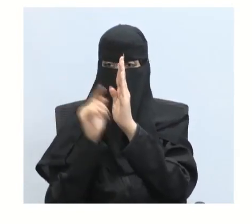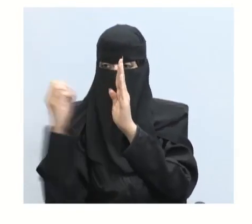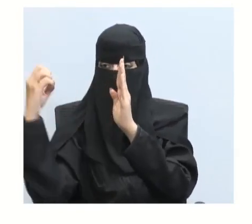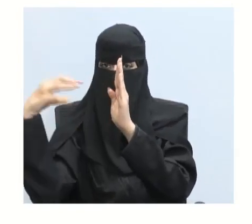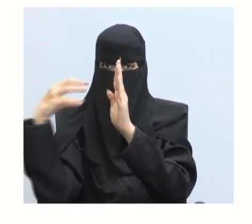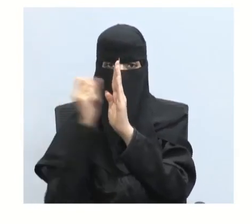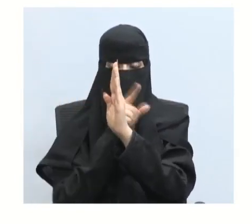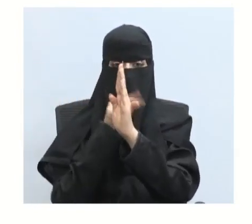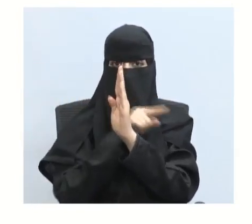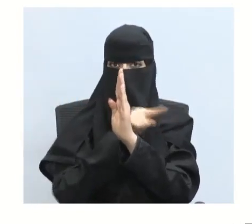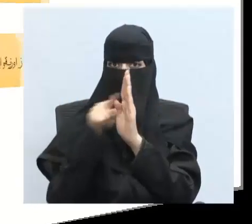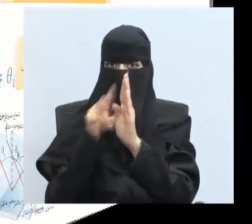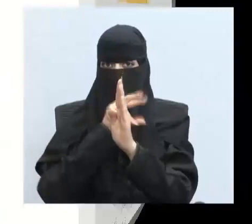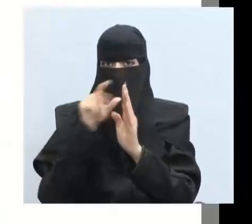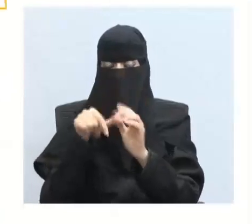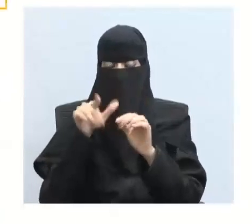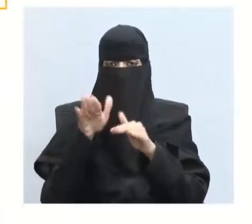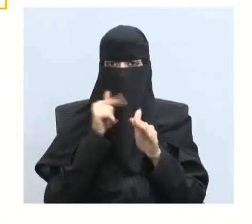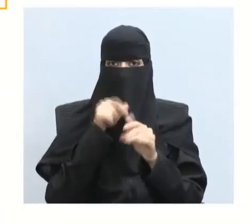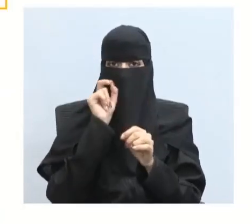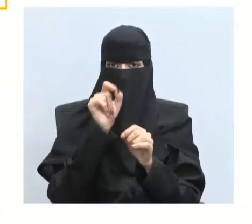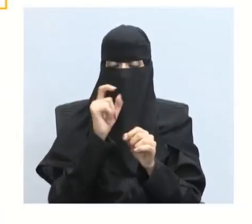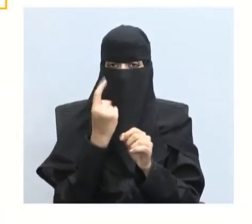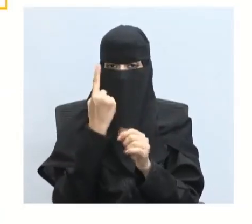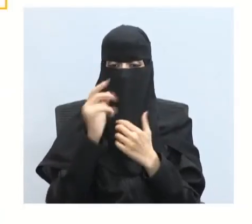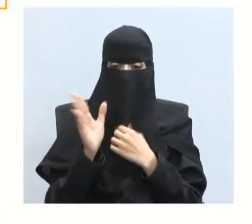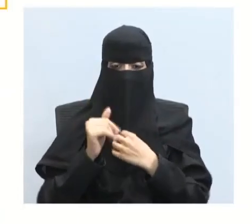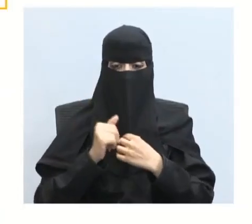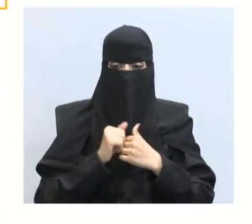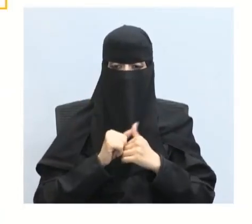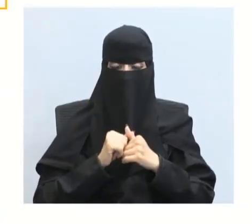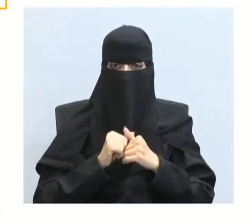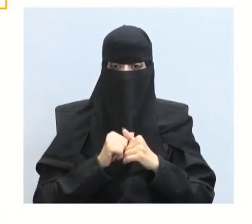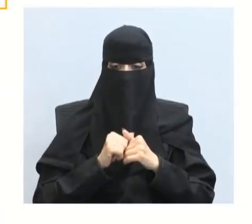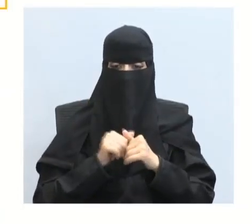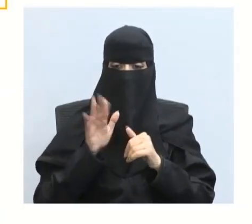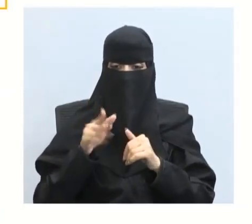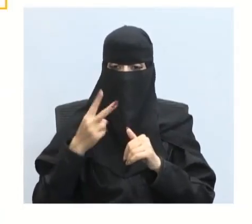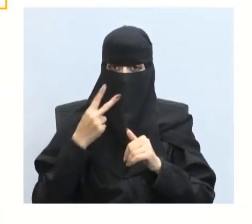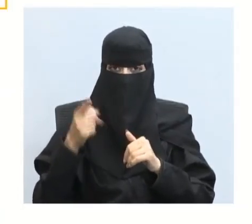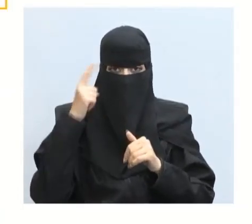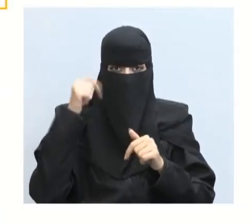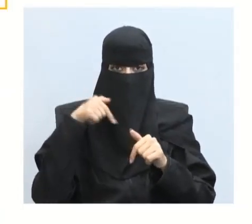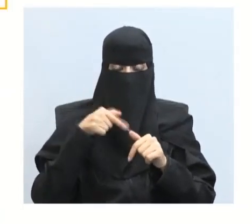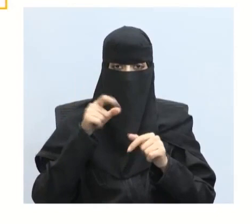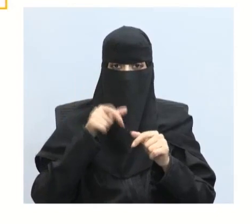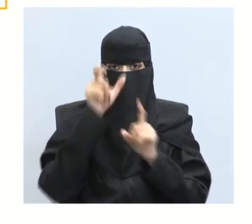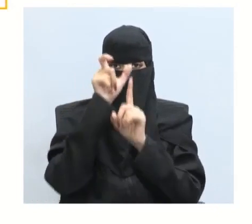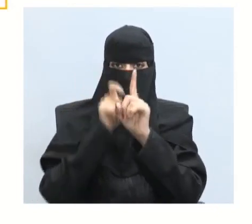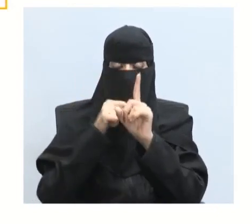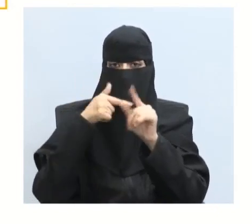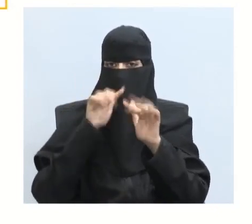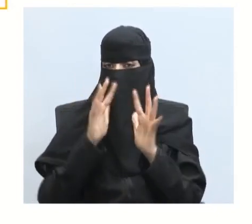السقوط جميعها تقع في نقطه واحده ايضا تعرفنا على مفهوم الجسم